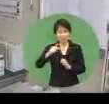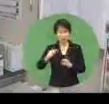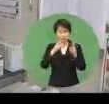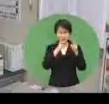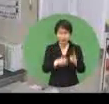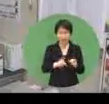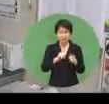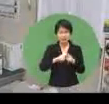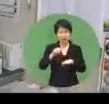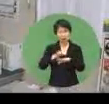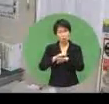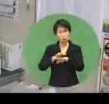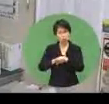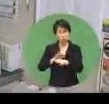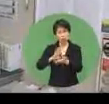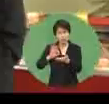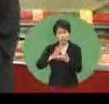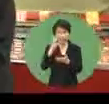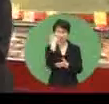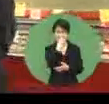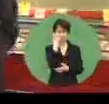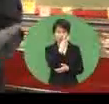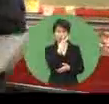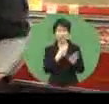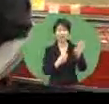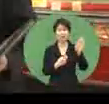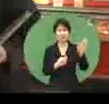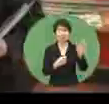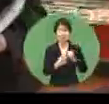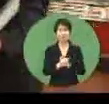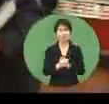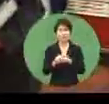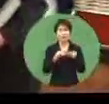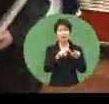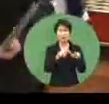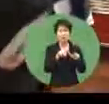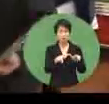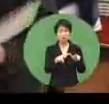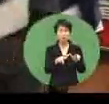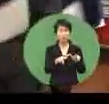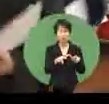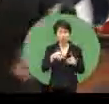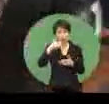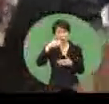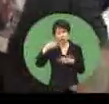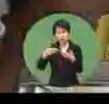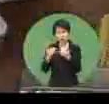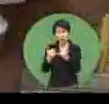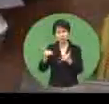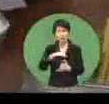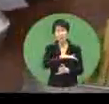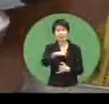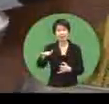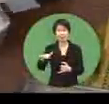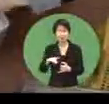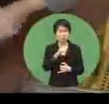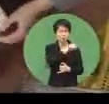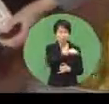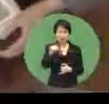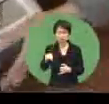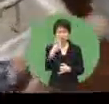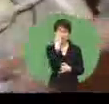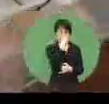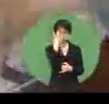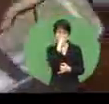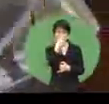体制や方法でチェックされています。行政機関も事業者の皆さんもそれぞれがチェックをす